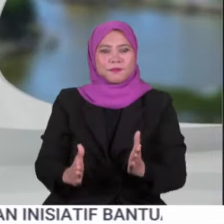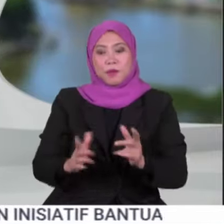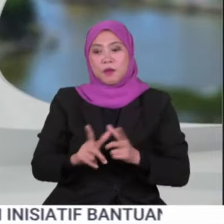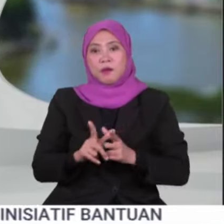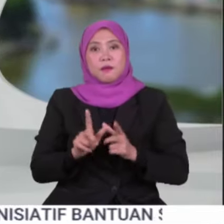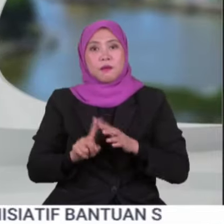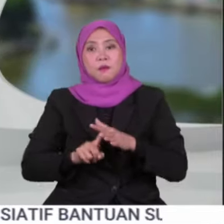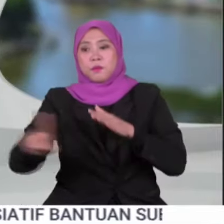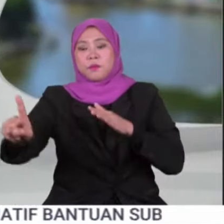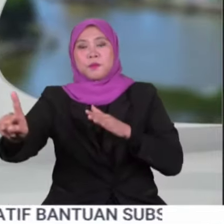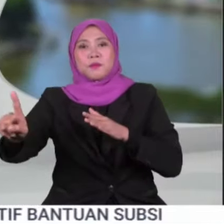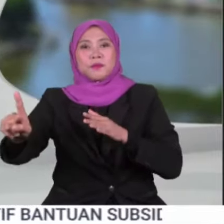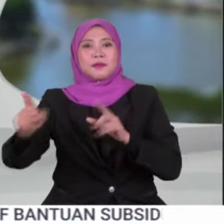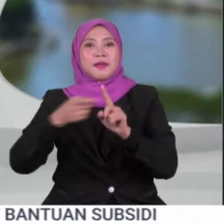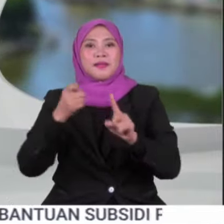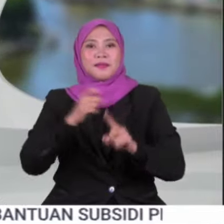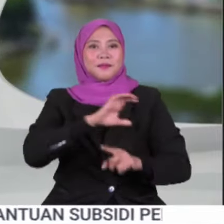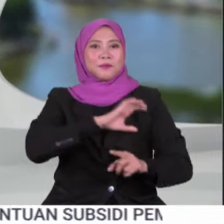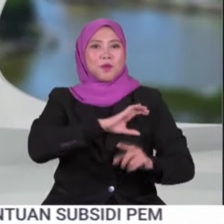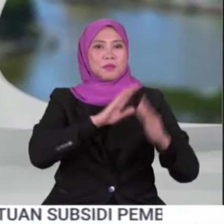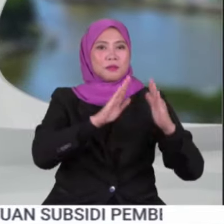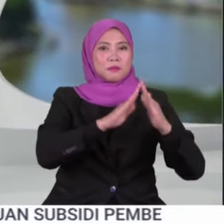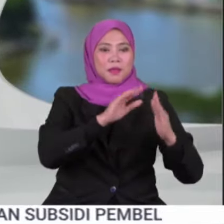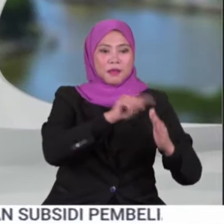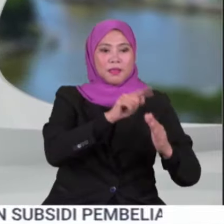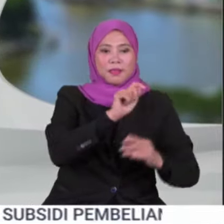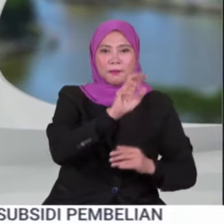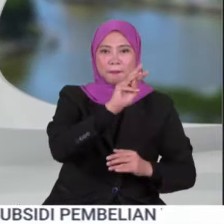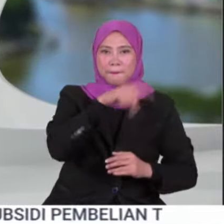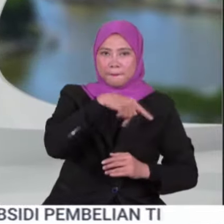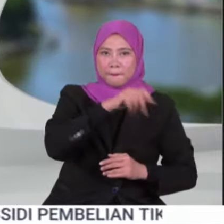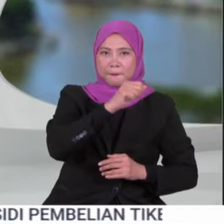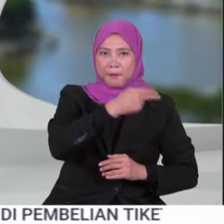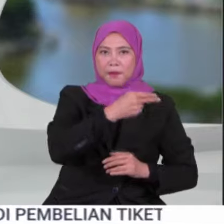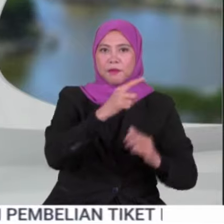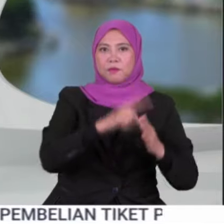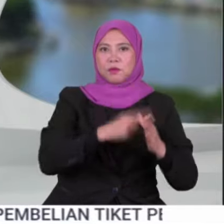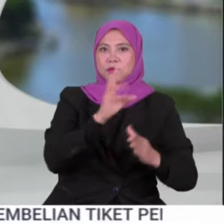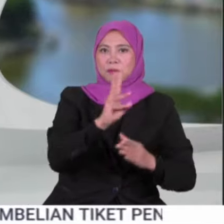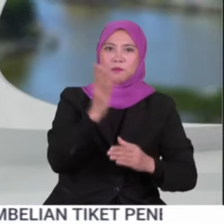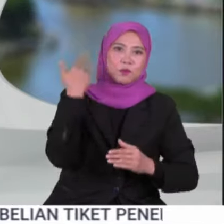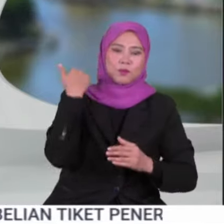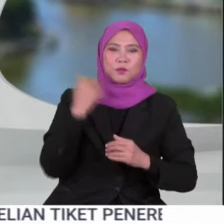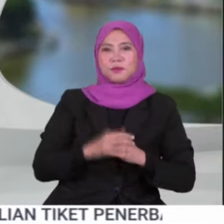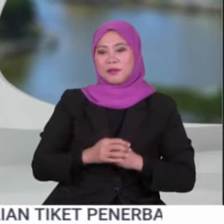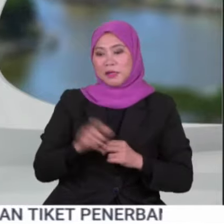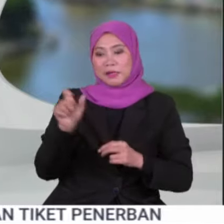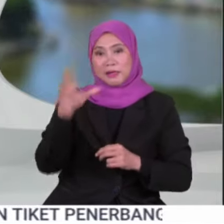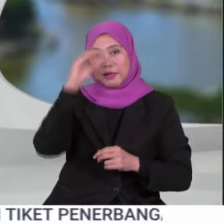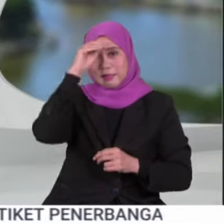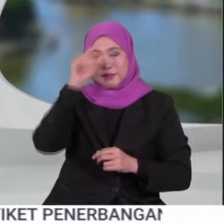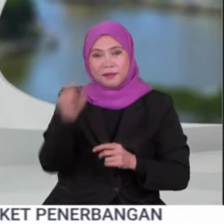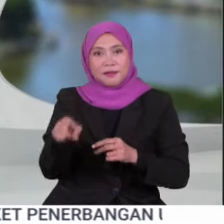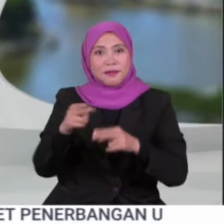dari lokap Balai Polis Tapah pada 12 Jun lepas. Suspek lelaki yang dikenali sebagai Boni